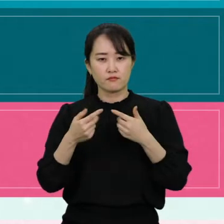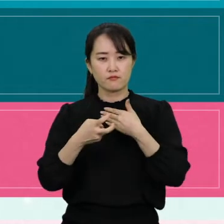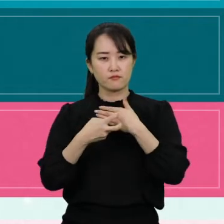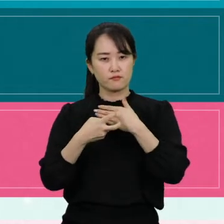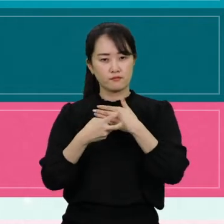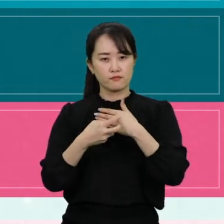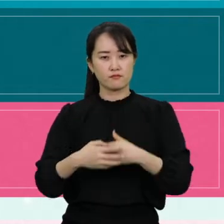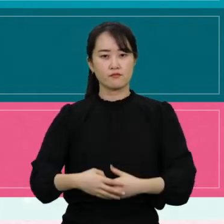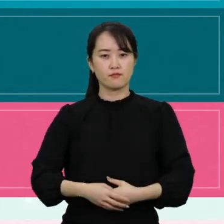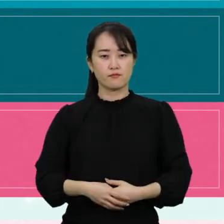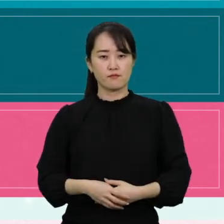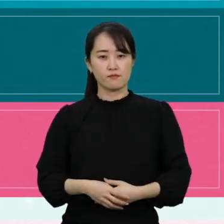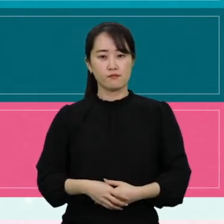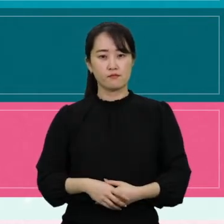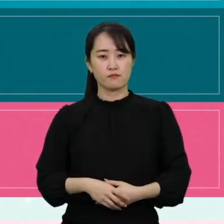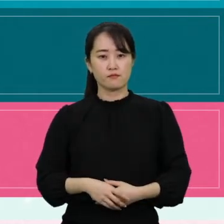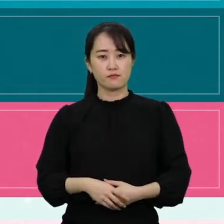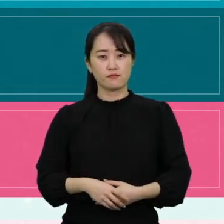행위.